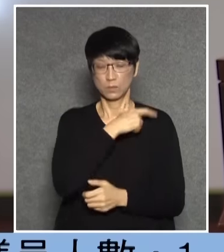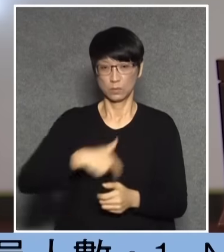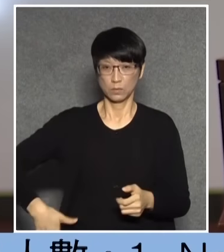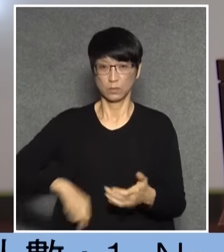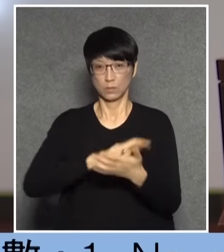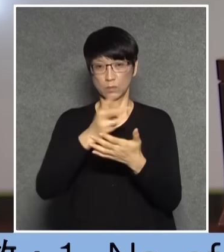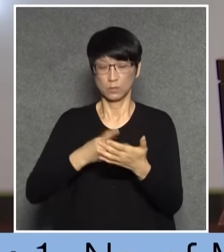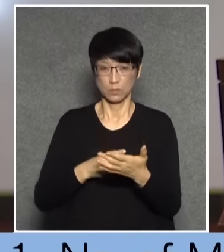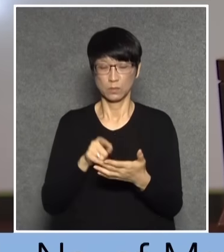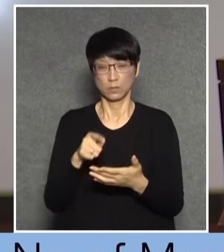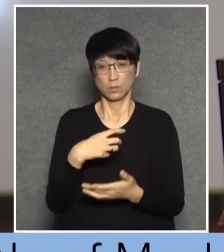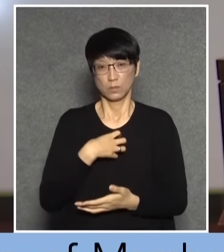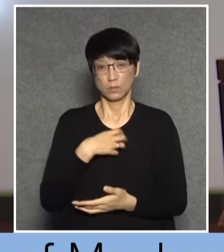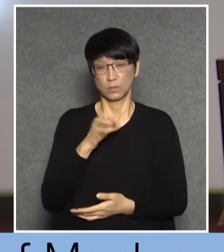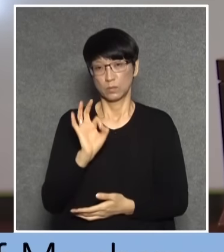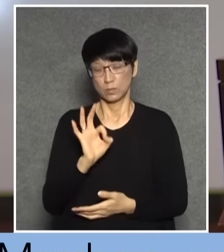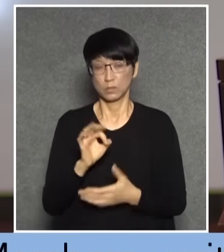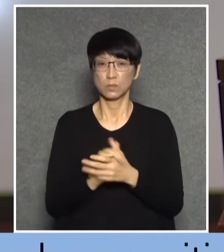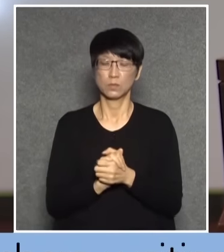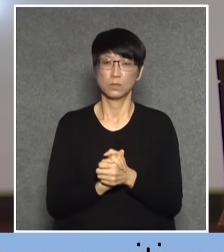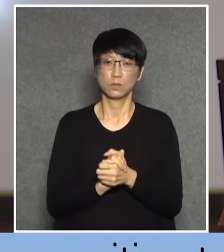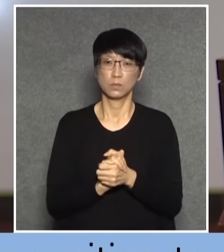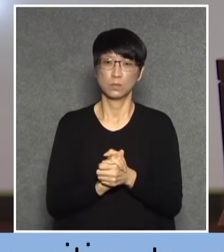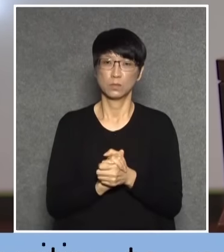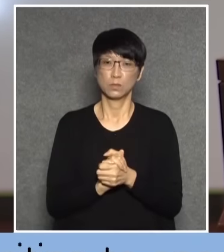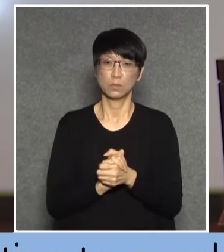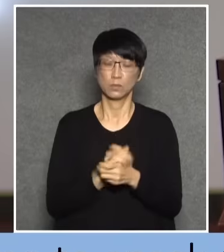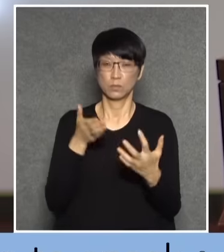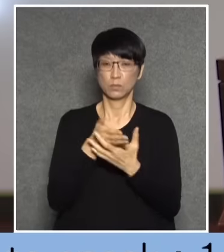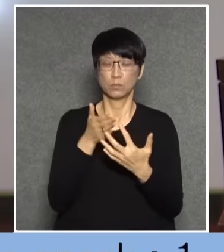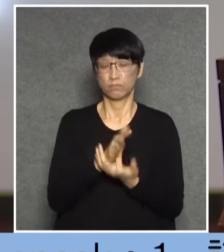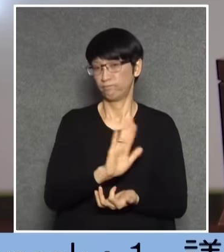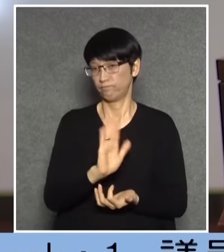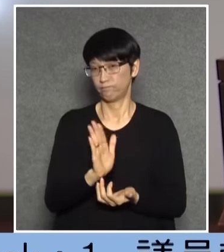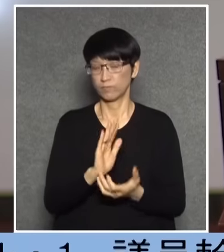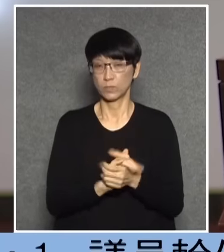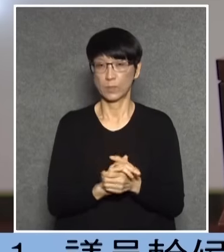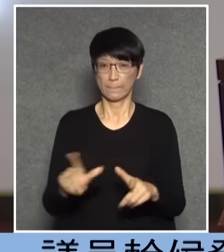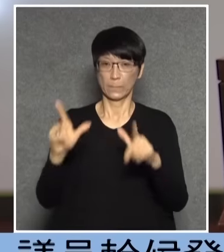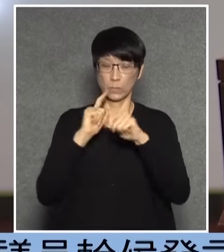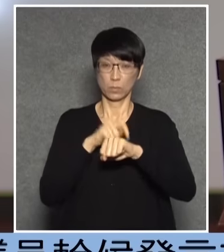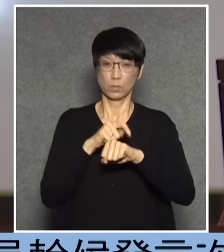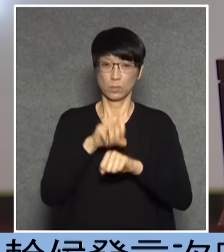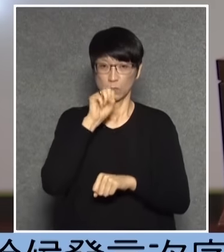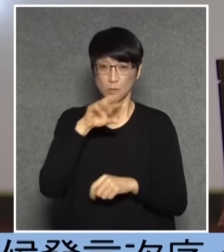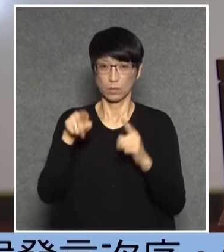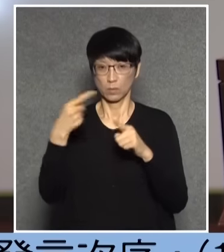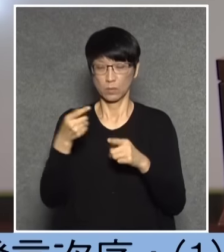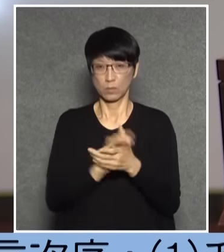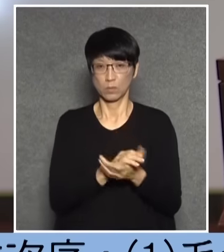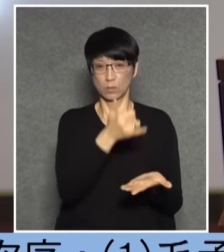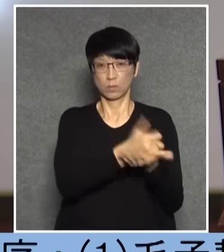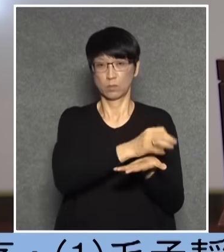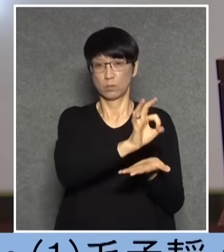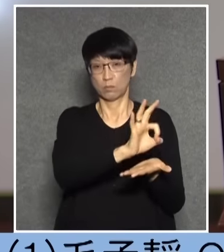訂你都覺得冇壞嘅話呢，其實就唔應該即係去阻撓，甚至乎你要喺回應嘅時候叫其他嗰啲而家坐都冇坐喺度嗰啲